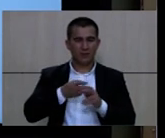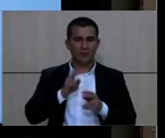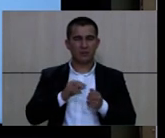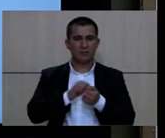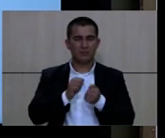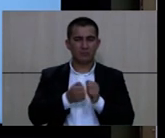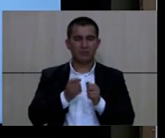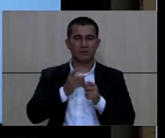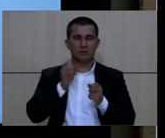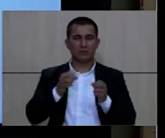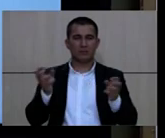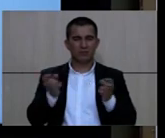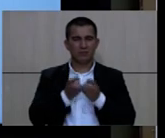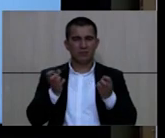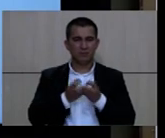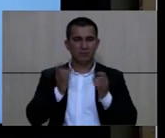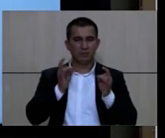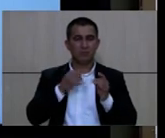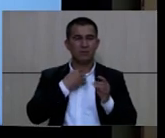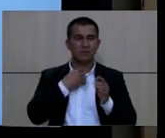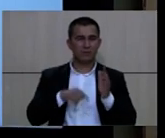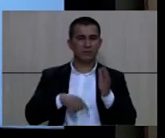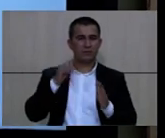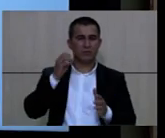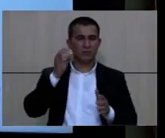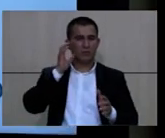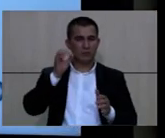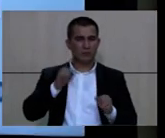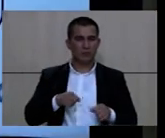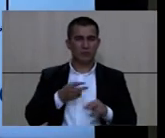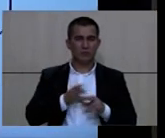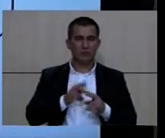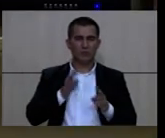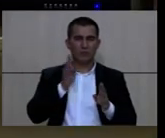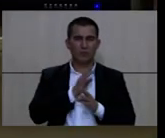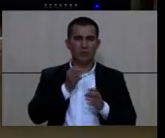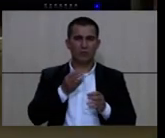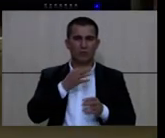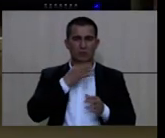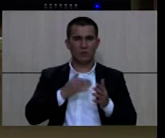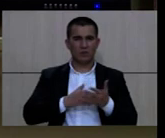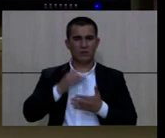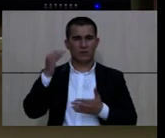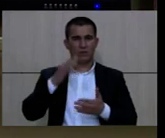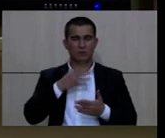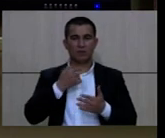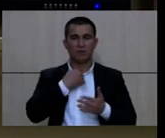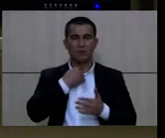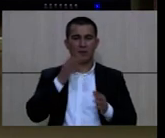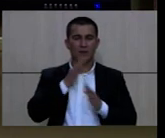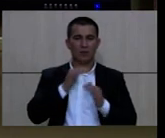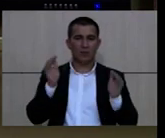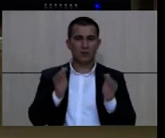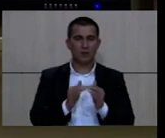metr taqsim sekundga tengligini aniqlashgan. Tovushning tezligi harorat ortishi bilan ortadi va harorat kamayishi